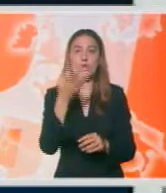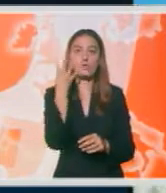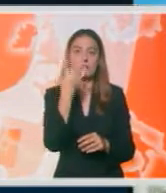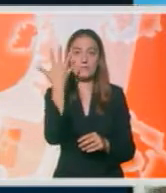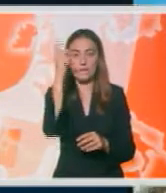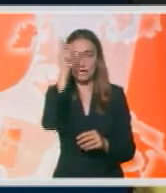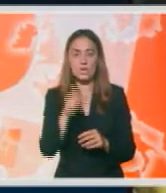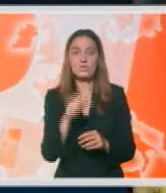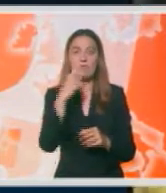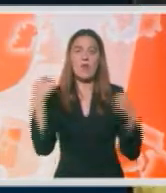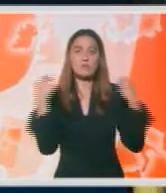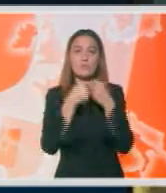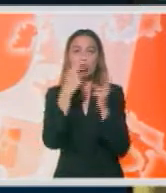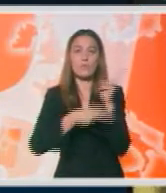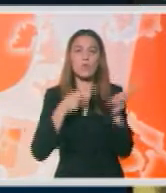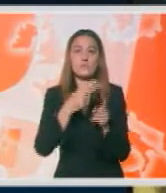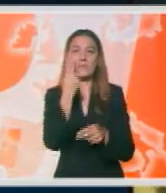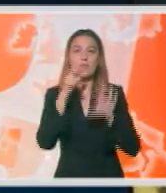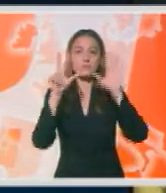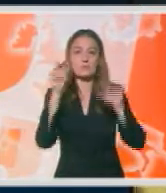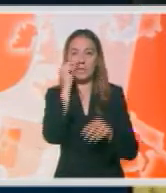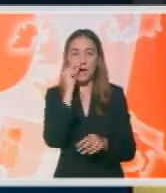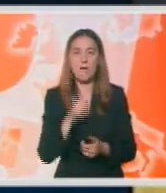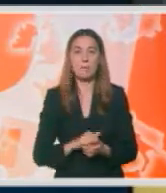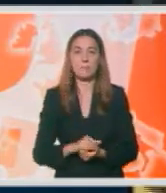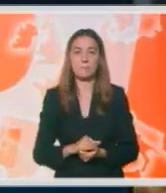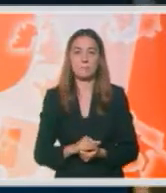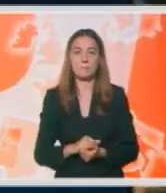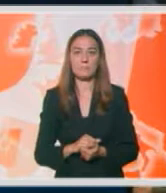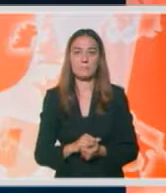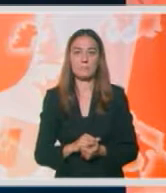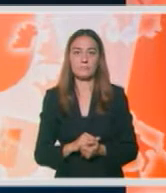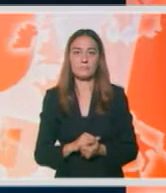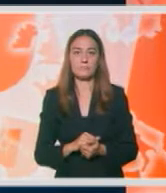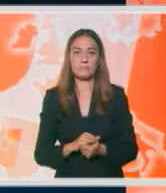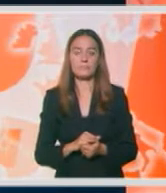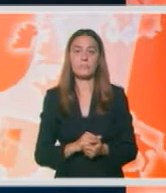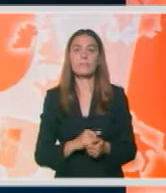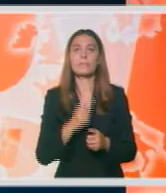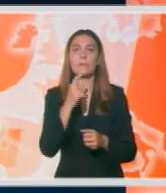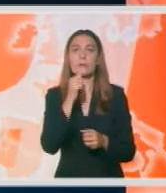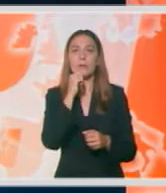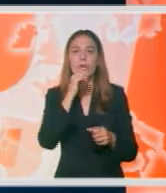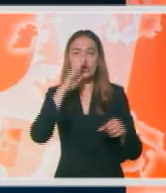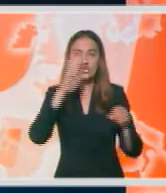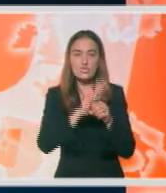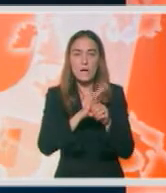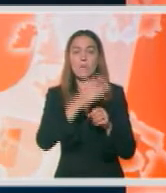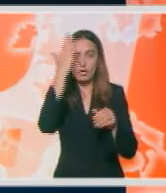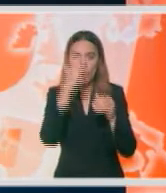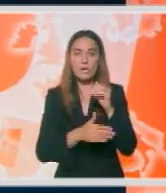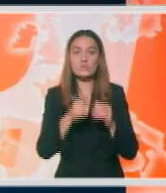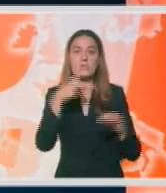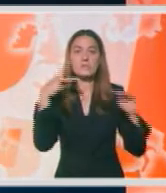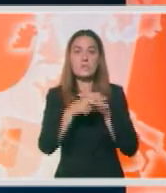145 osoba u sudaru vozova 28. maja. Čep koji je konačno zaustavio